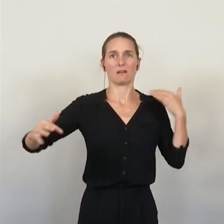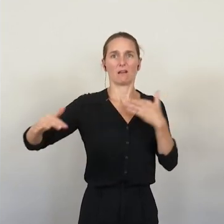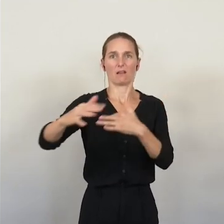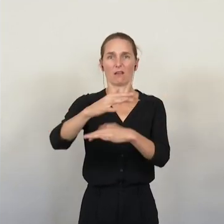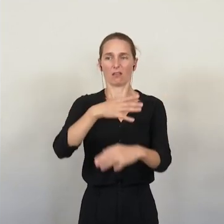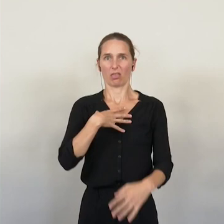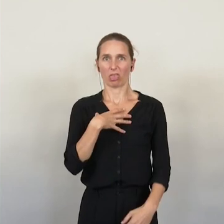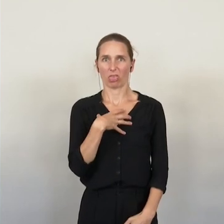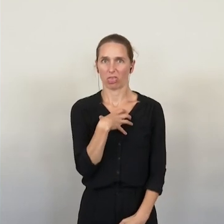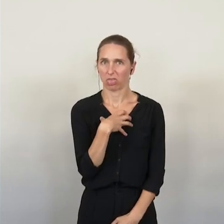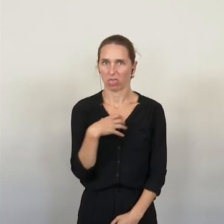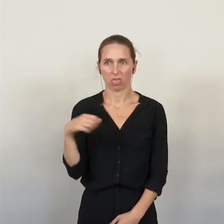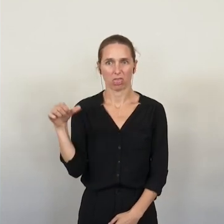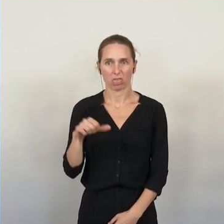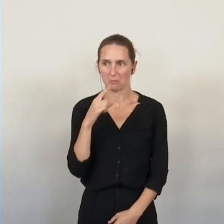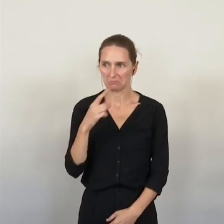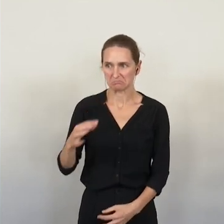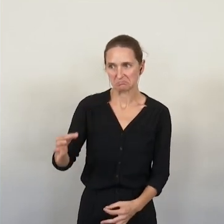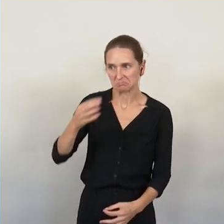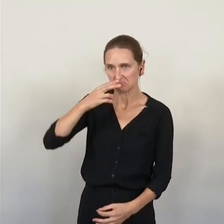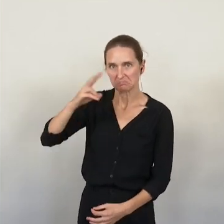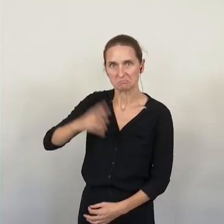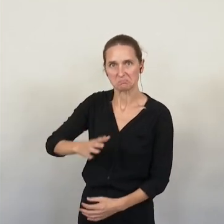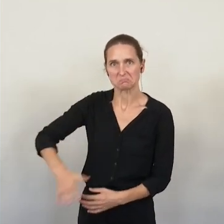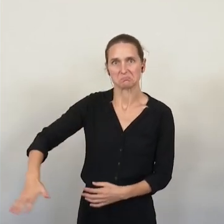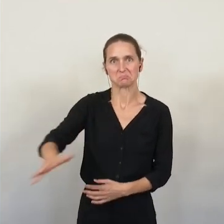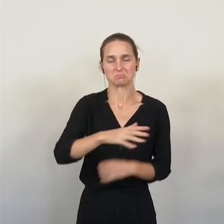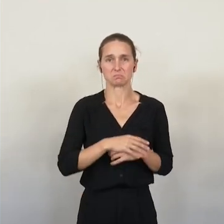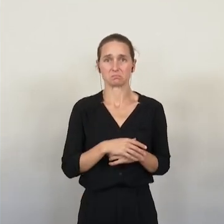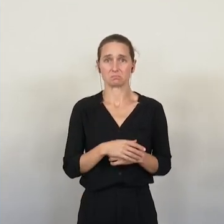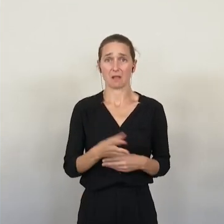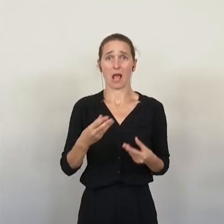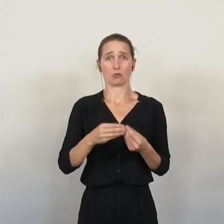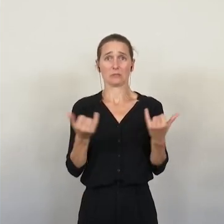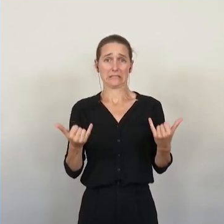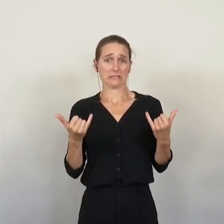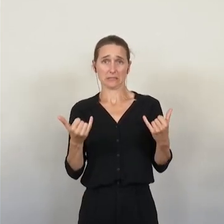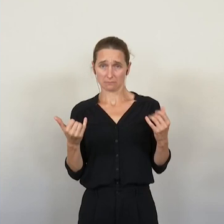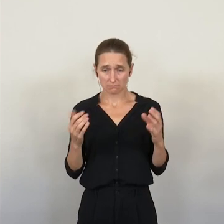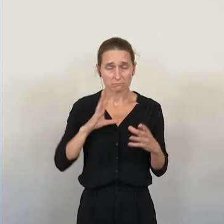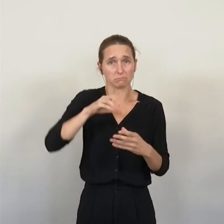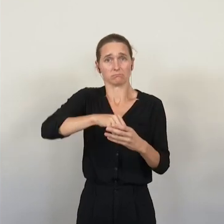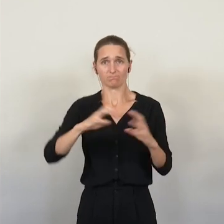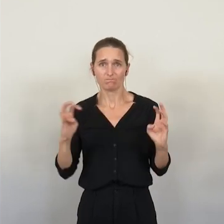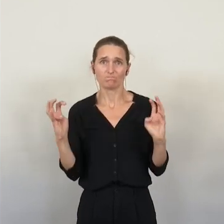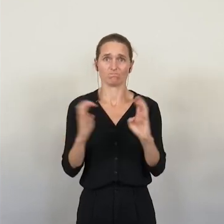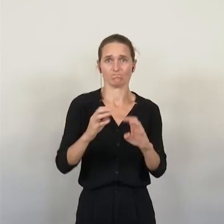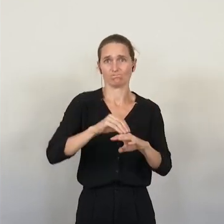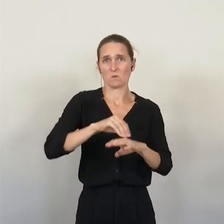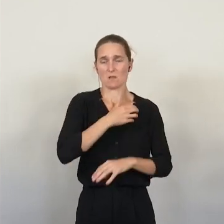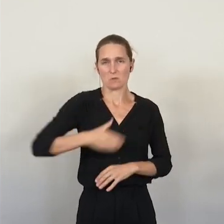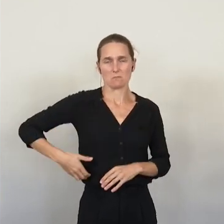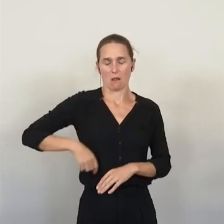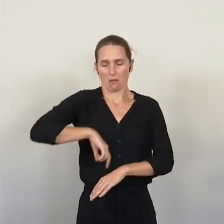si j'ajoute à cela le nombre d'heures passées au sein de ce même conseil des heures qui se chiffrent en dizaines et